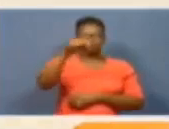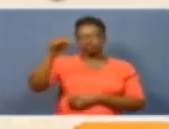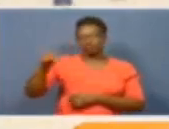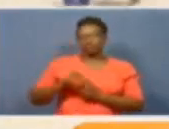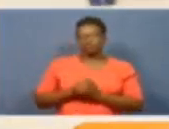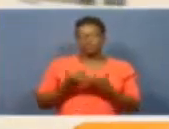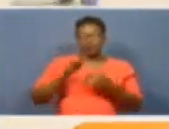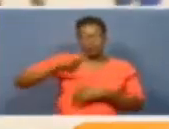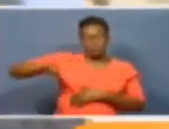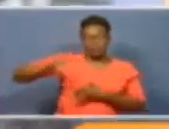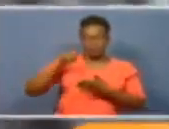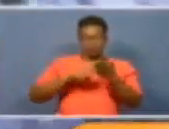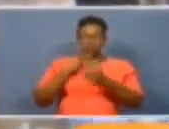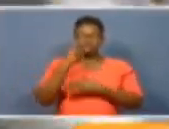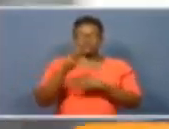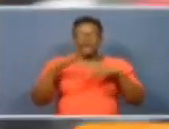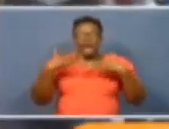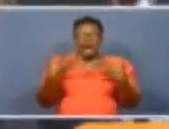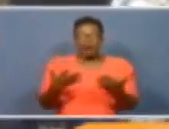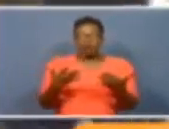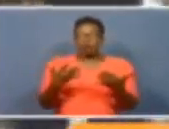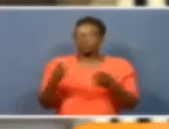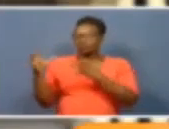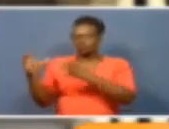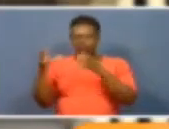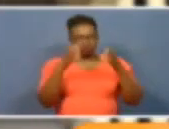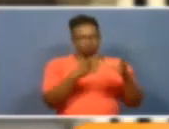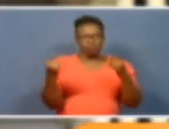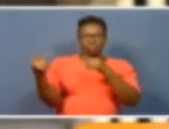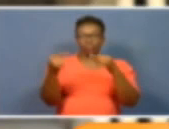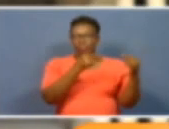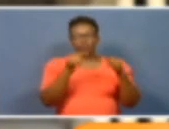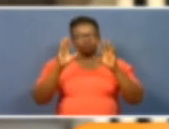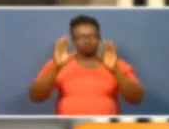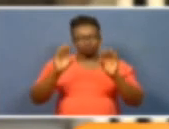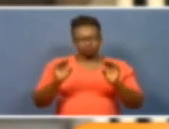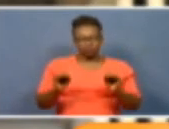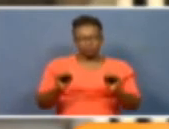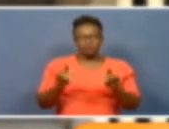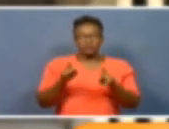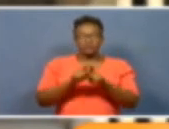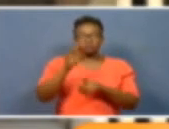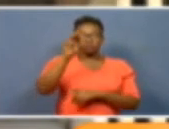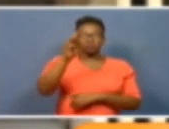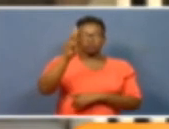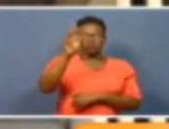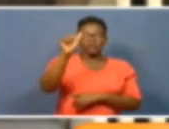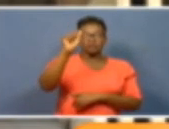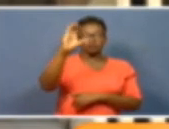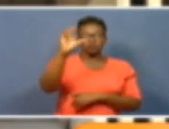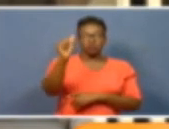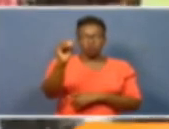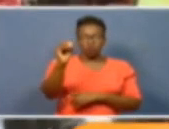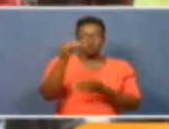Kinachosalia sasa ni kuona namna tofauti hizi zitakavyotatuliwa, ikizingatiwa kuwa Muasco sasa iko chini ya uongozi wa